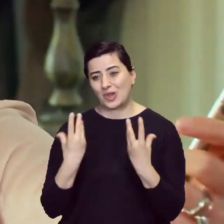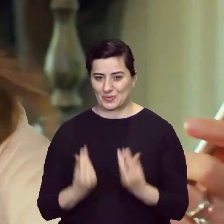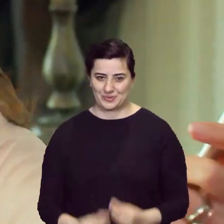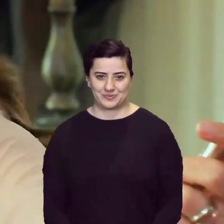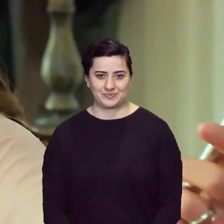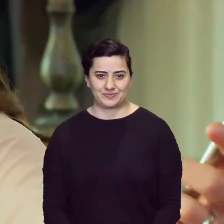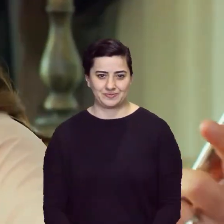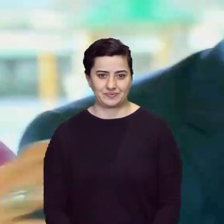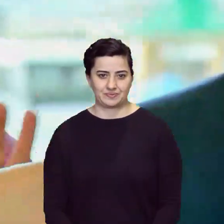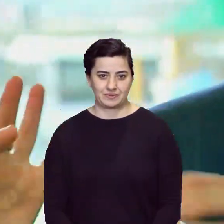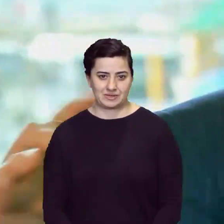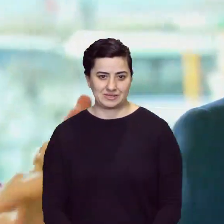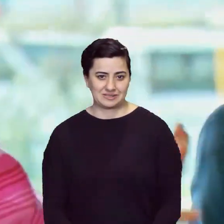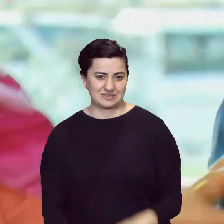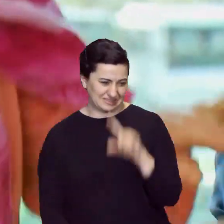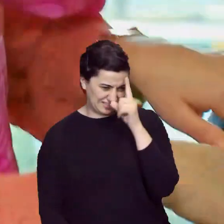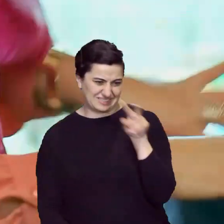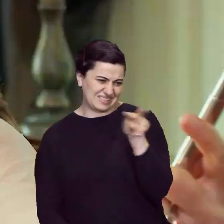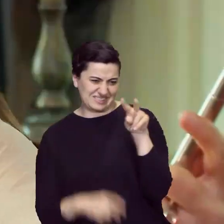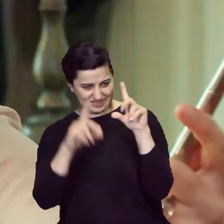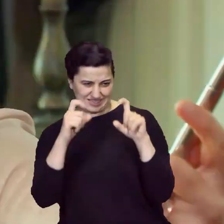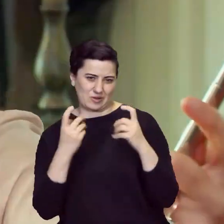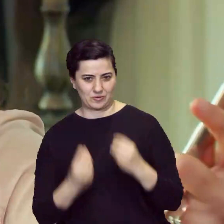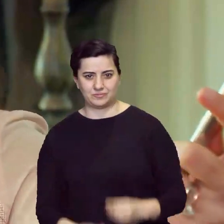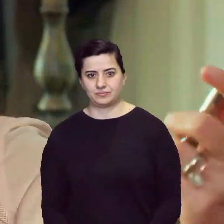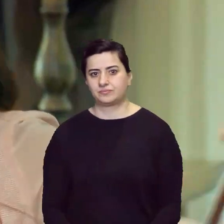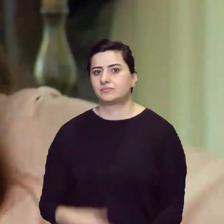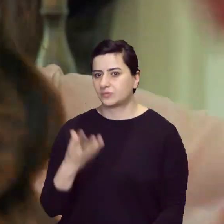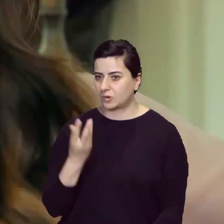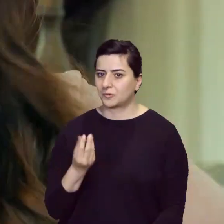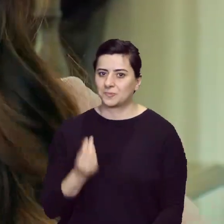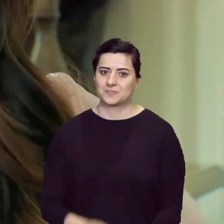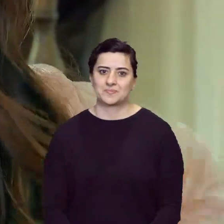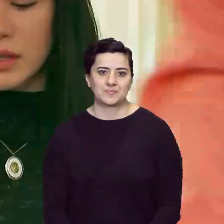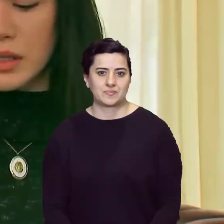çıktı. Şimdi ikisini yalnız da çek pırlanta. Çek.